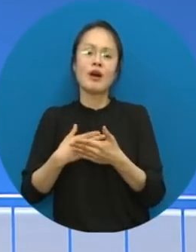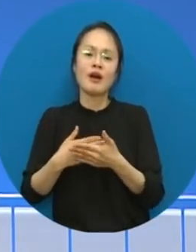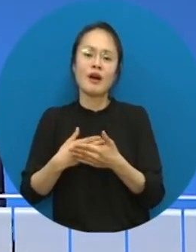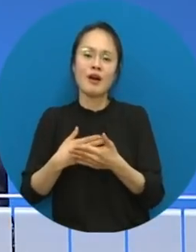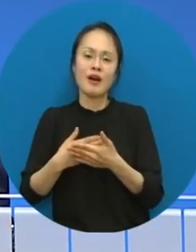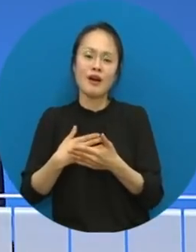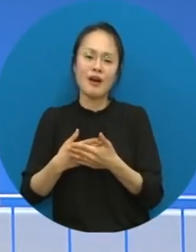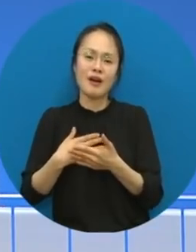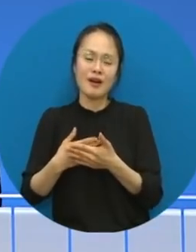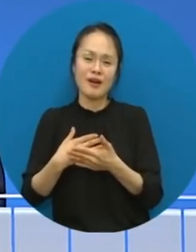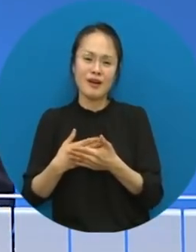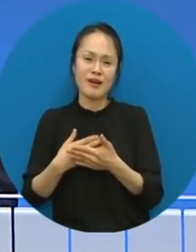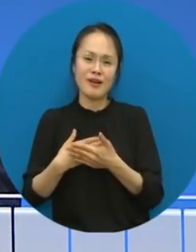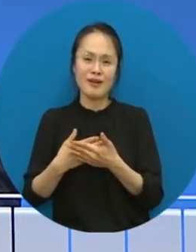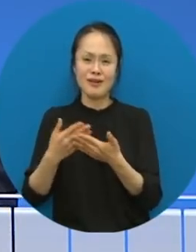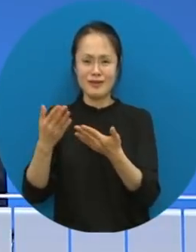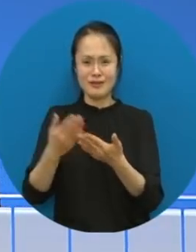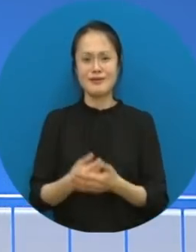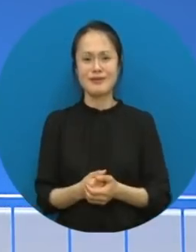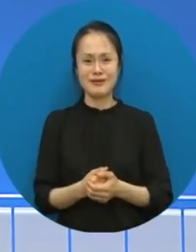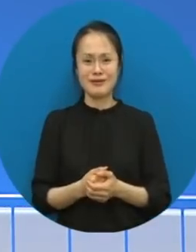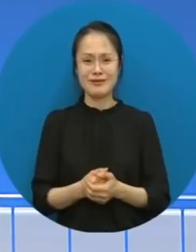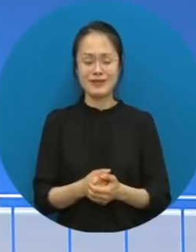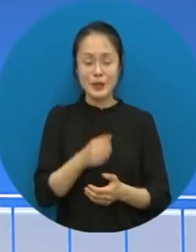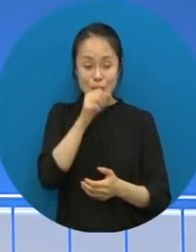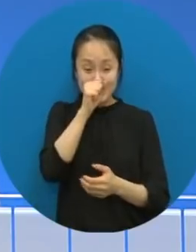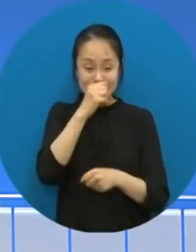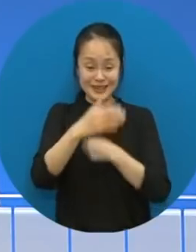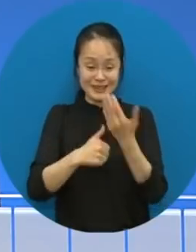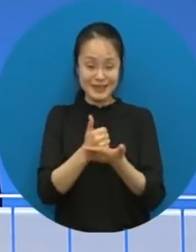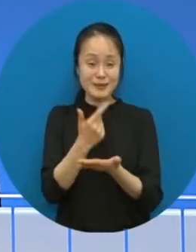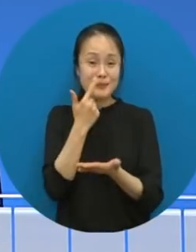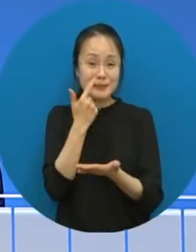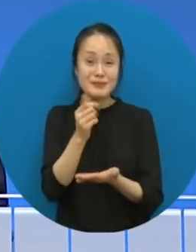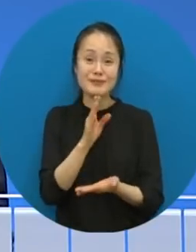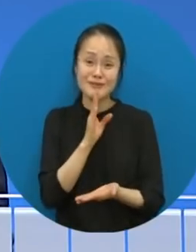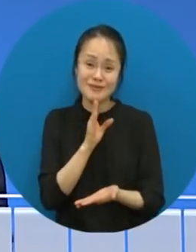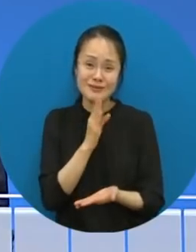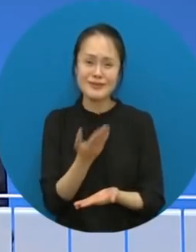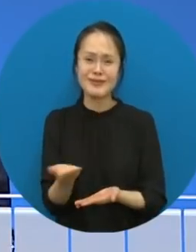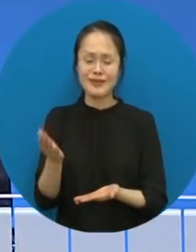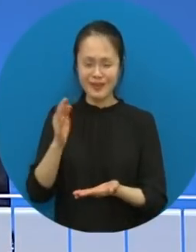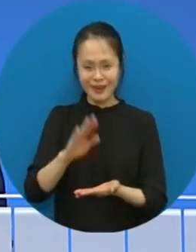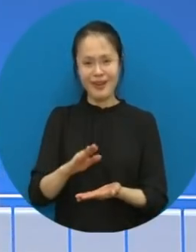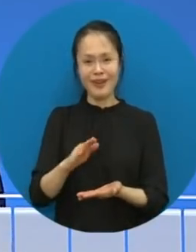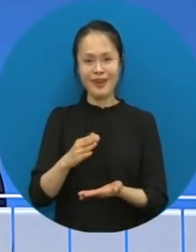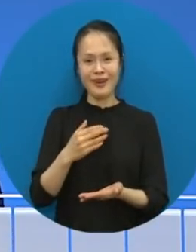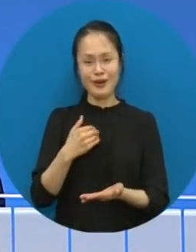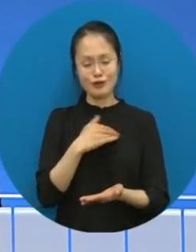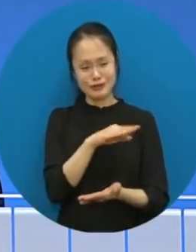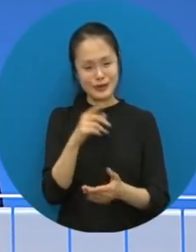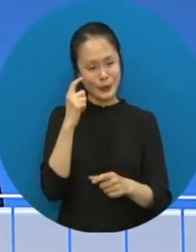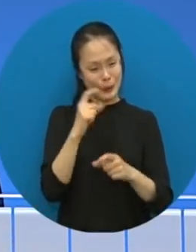좋으신 아버지 왜 그러신지 몰라, 그죠? 참 하나님은 사랑이십니다.